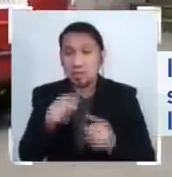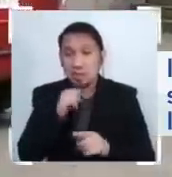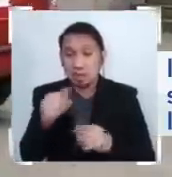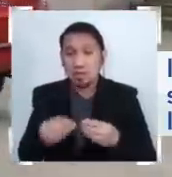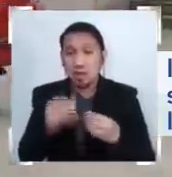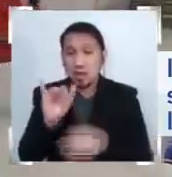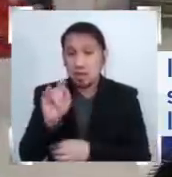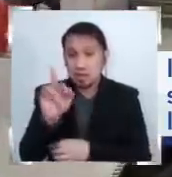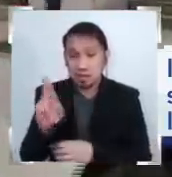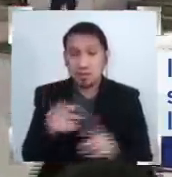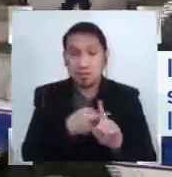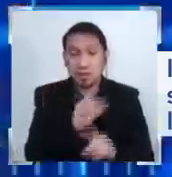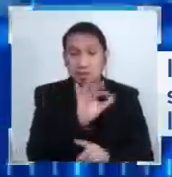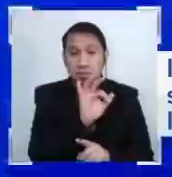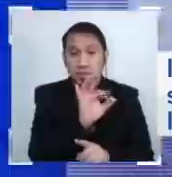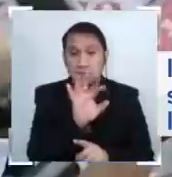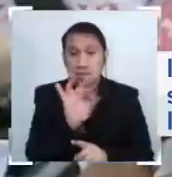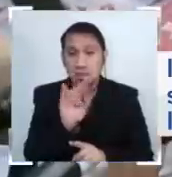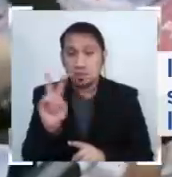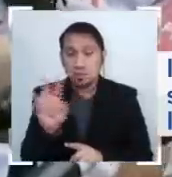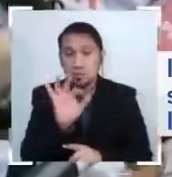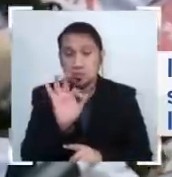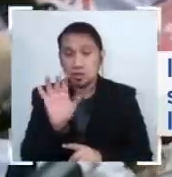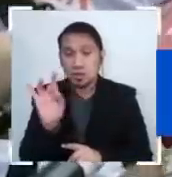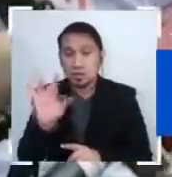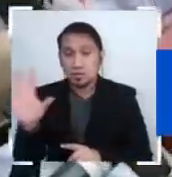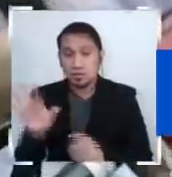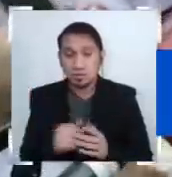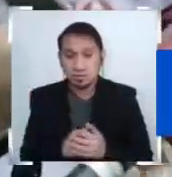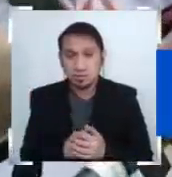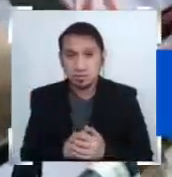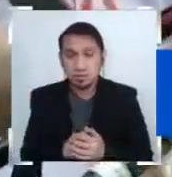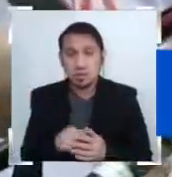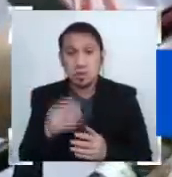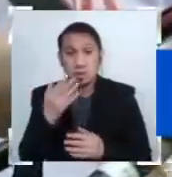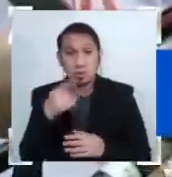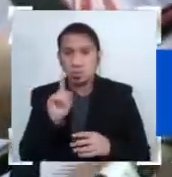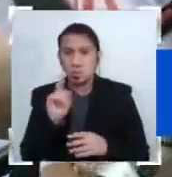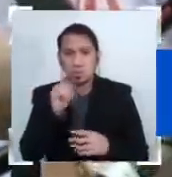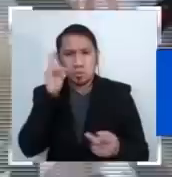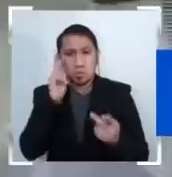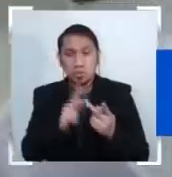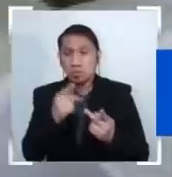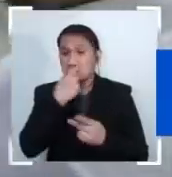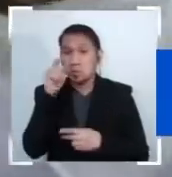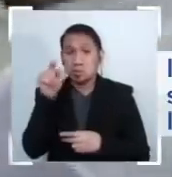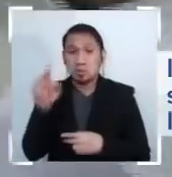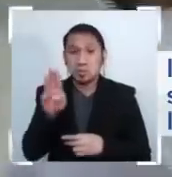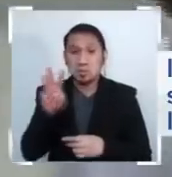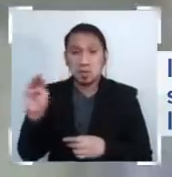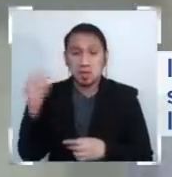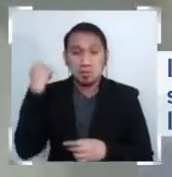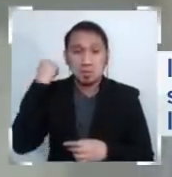taong 1982 hanggang 1985. The conviction is for the violation of the National Internal Revenue Code. The law at